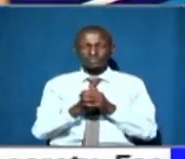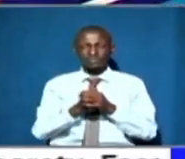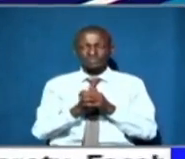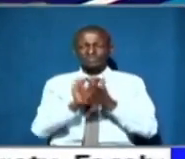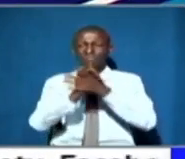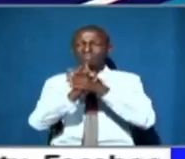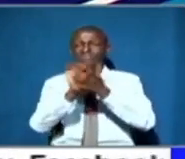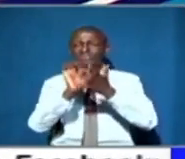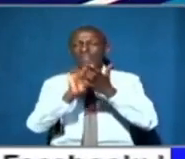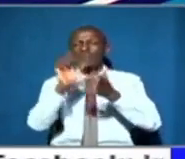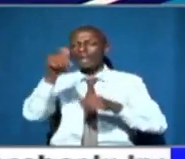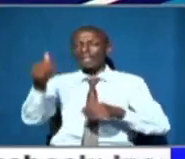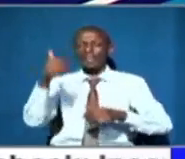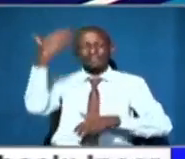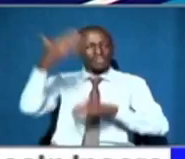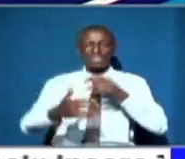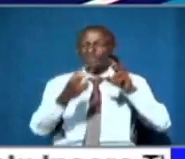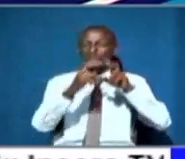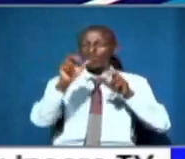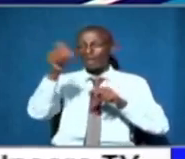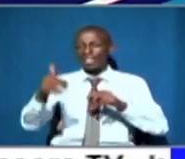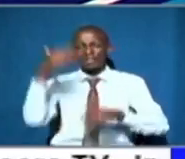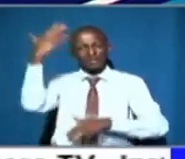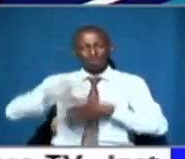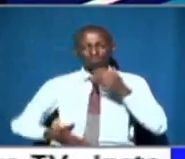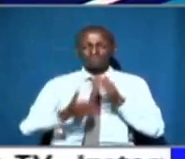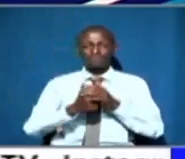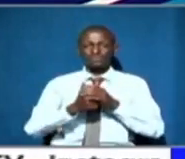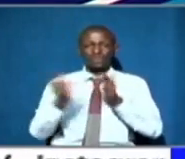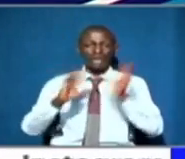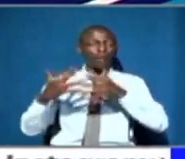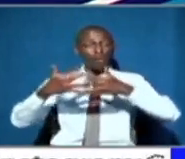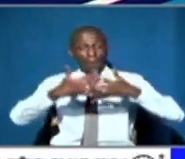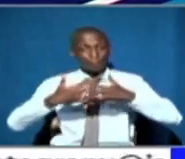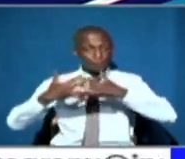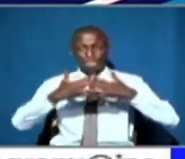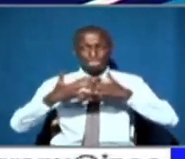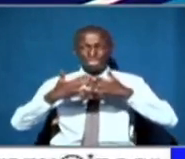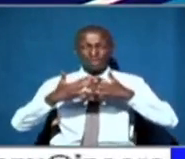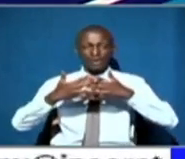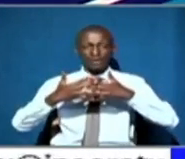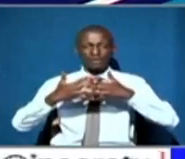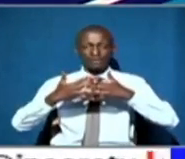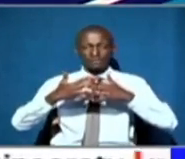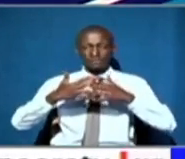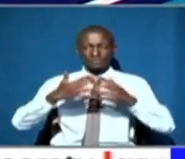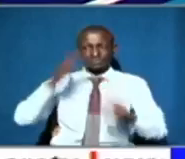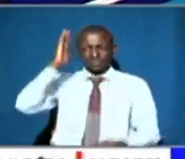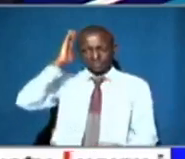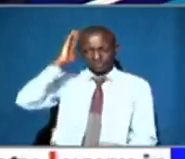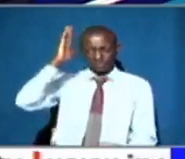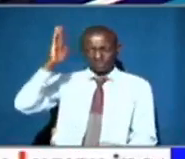completely. In fact, when you can look at America, America gave this year ni high. H-E-Y,